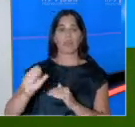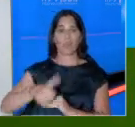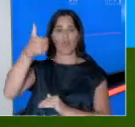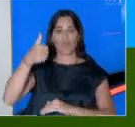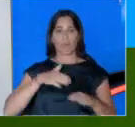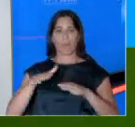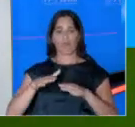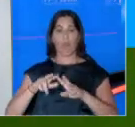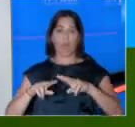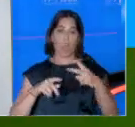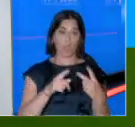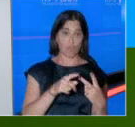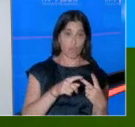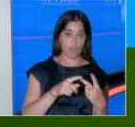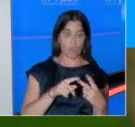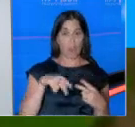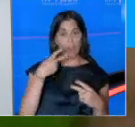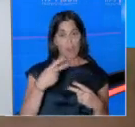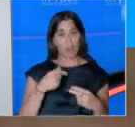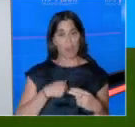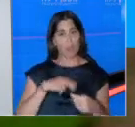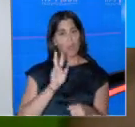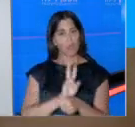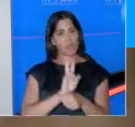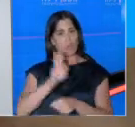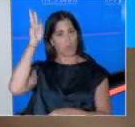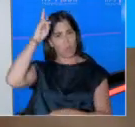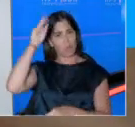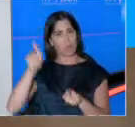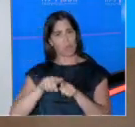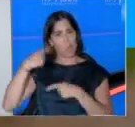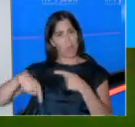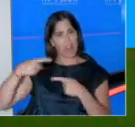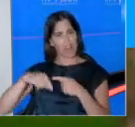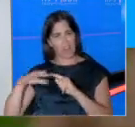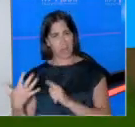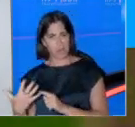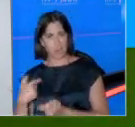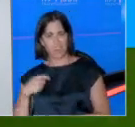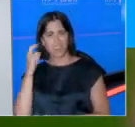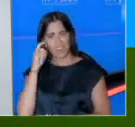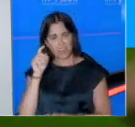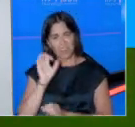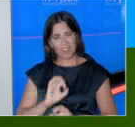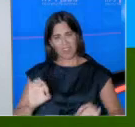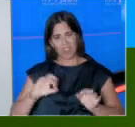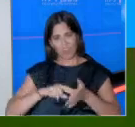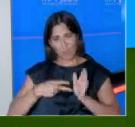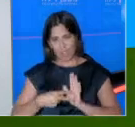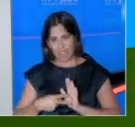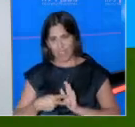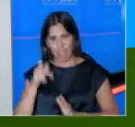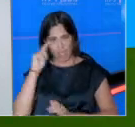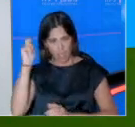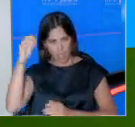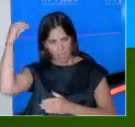הממשלה. השנייה, להיות משוריין בתוך הליכוד כגלגל חמישי. אני לא חושב שפוליטיקאי